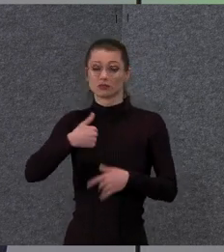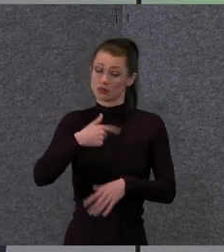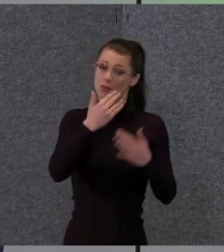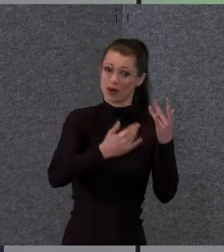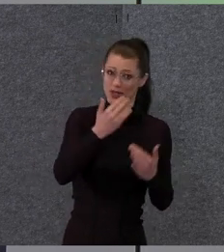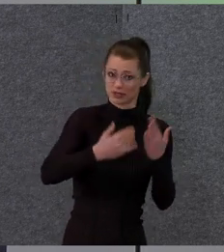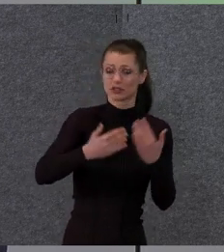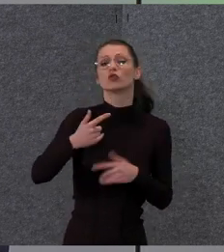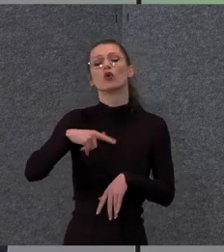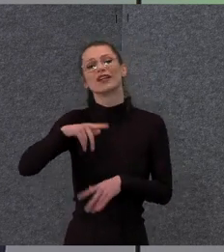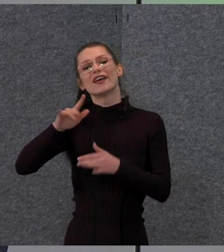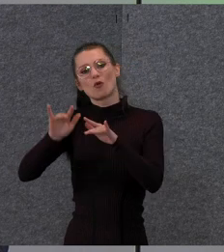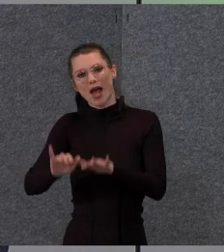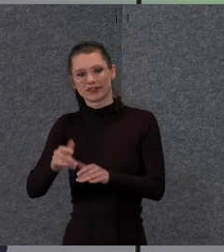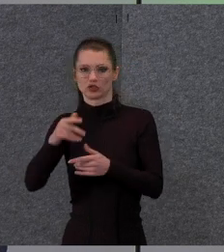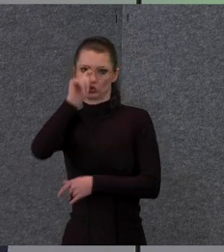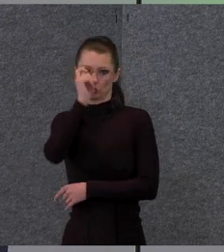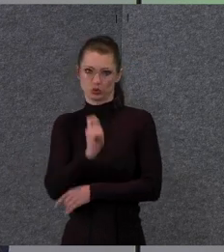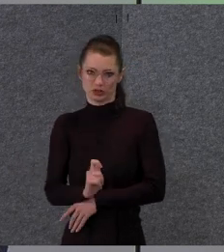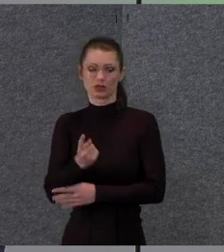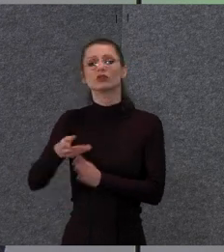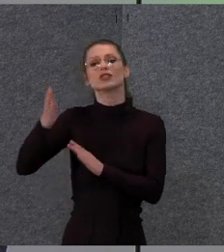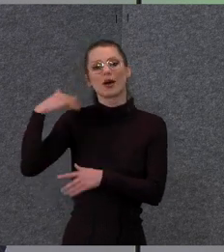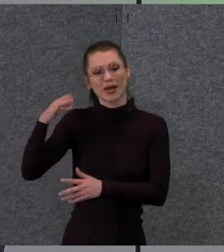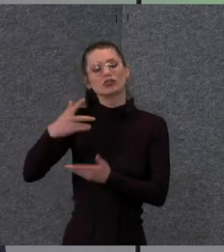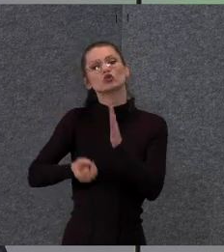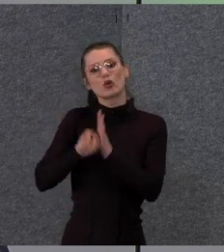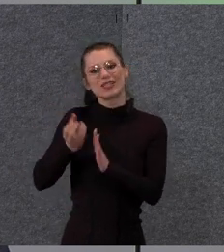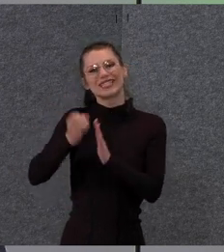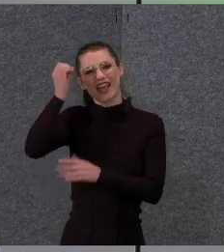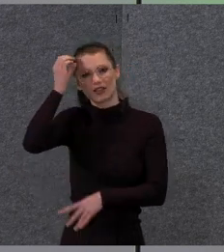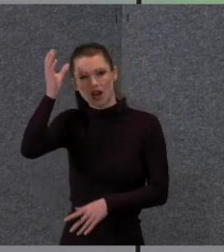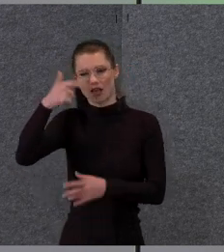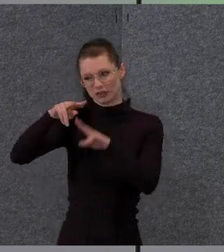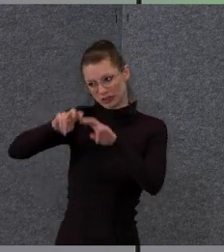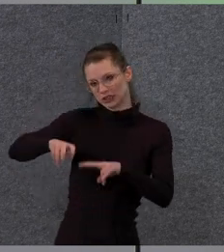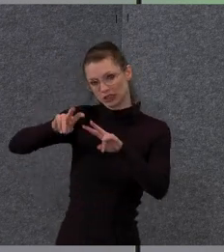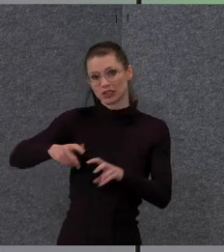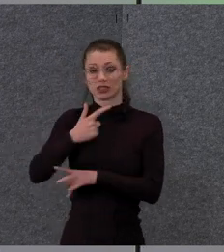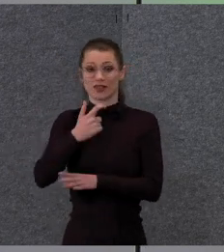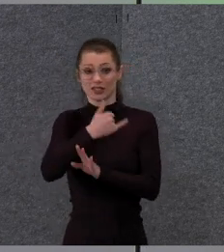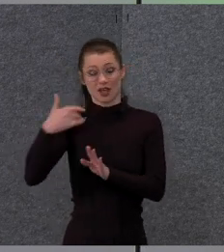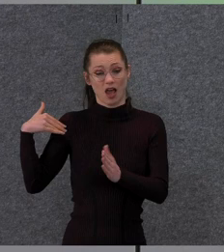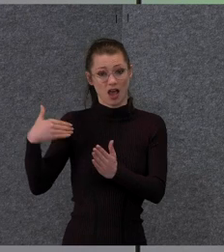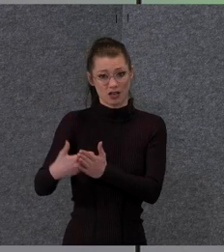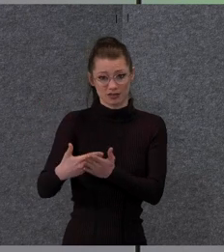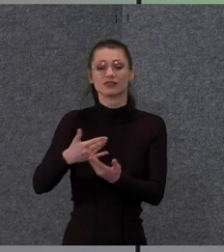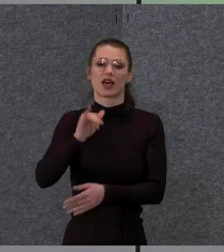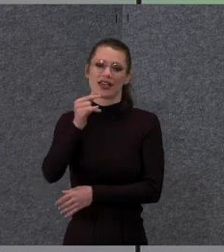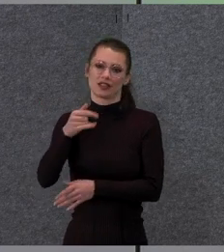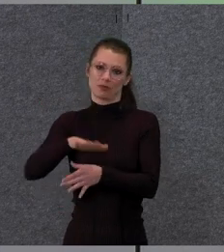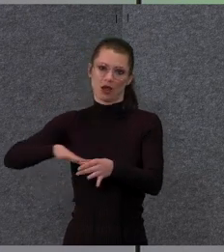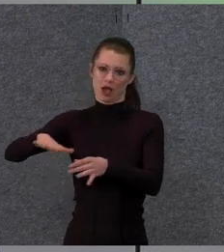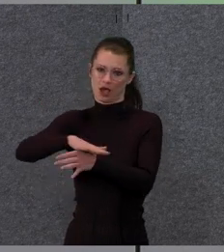meiner Diplomarbeit mit künstlichen neuronalen Netzen, also künstlicher Intelligenz, auseinandergesetzt. Ich bin seit 20 Jahren oder über 20 Jahren in der